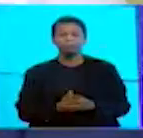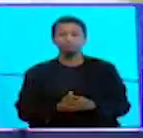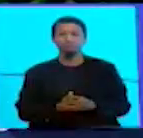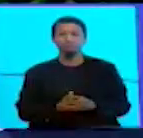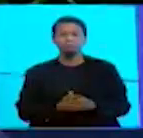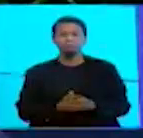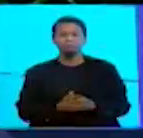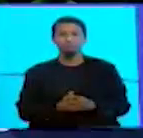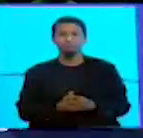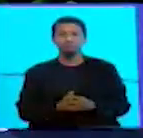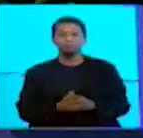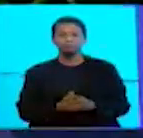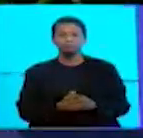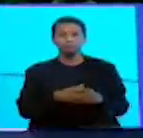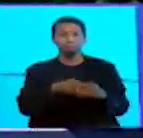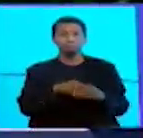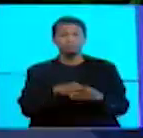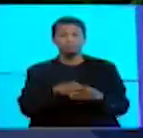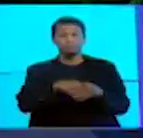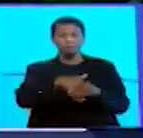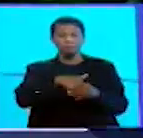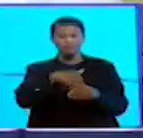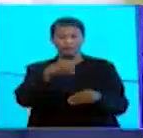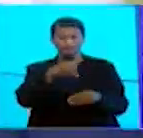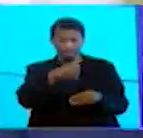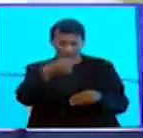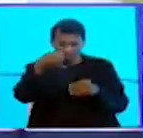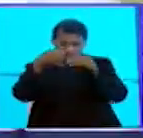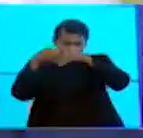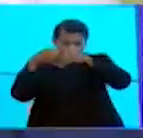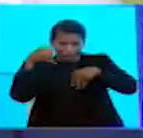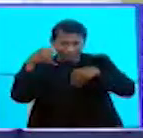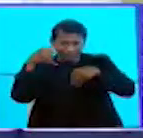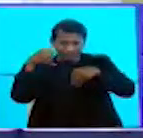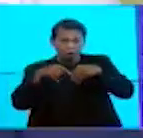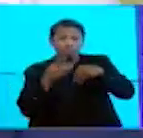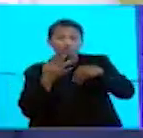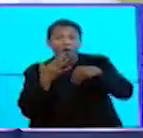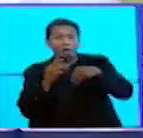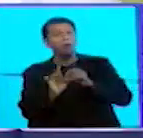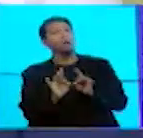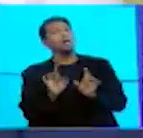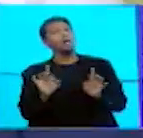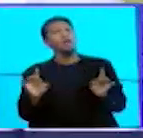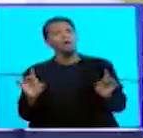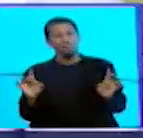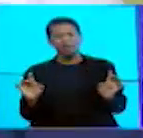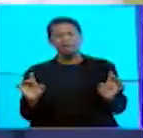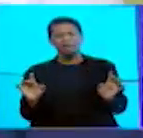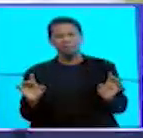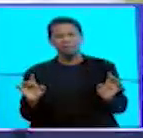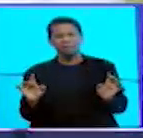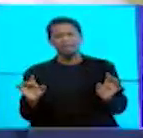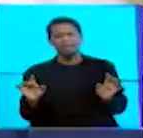warnanya, yang bagaimana fihi syifaun linnas, yang mana di dalamnya terdapat kandungan berupa